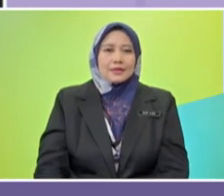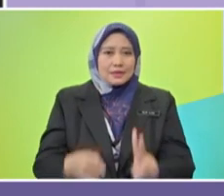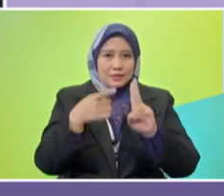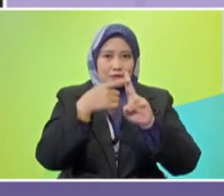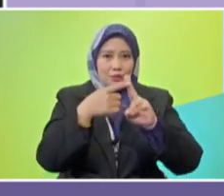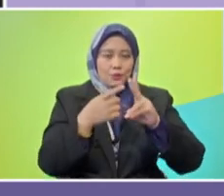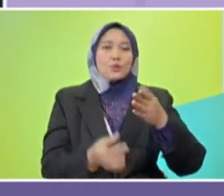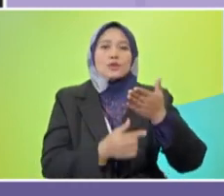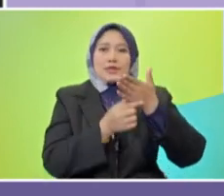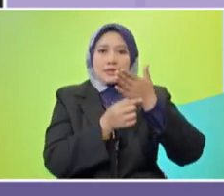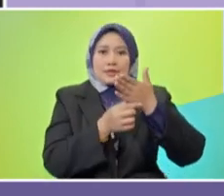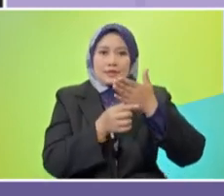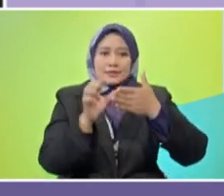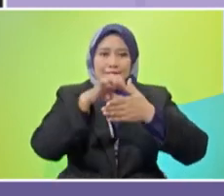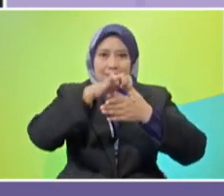Daging. Okey.